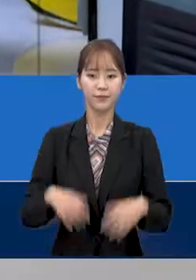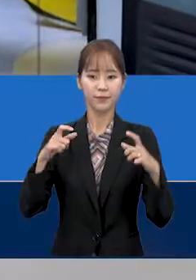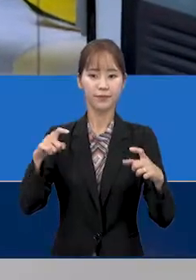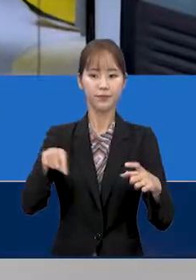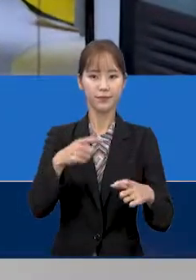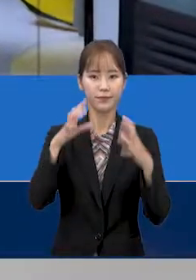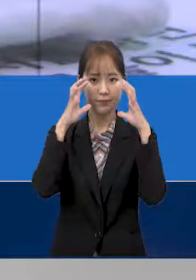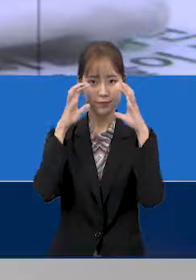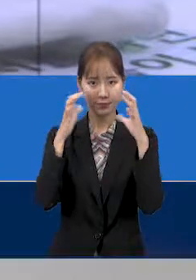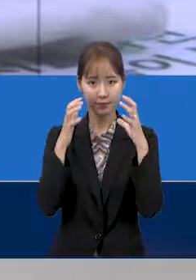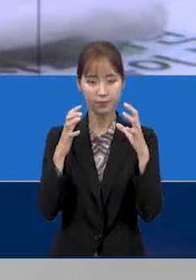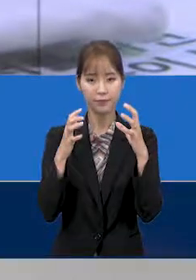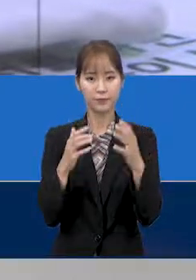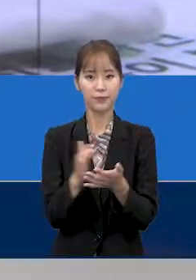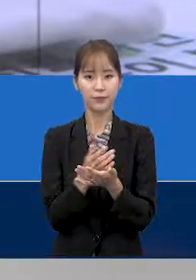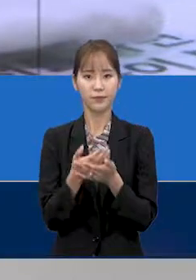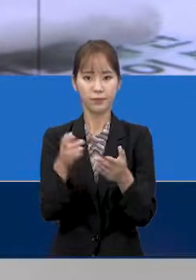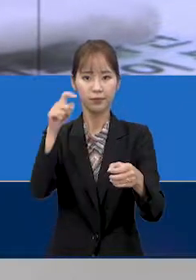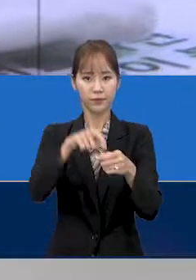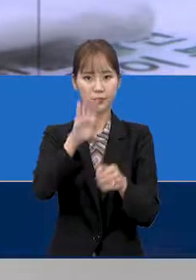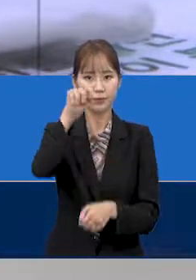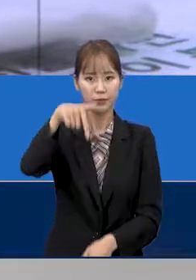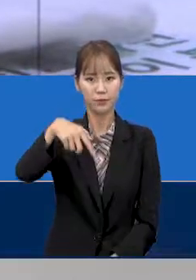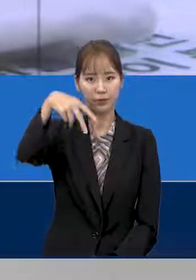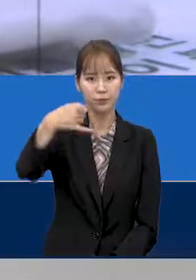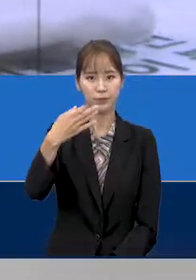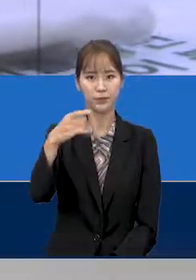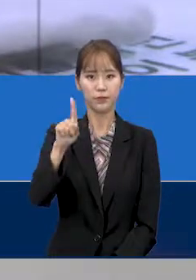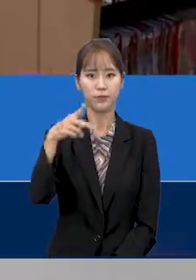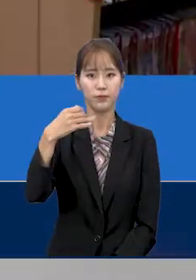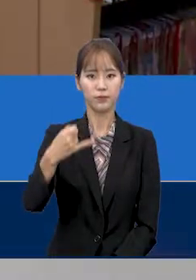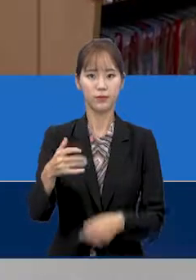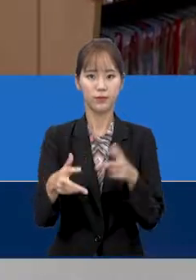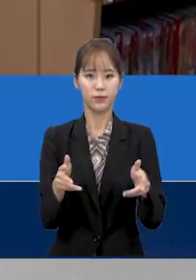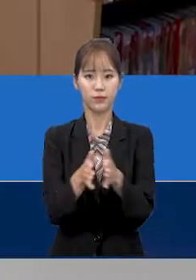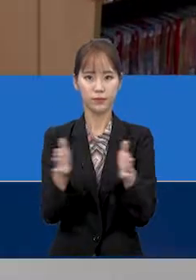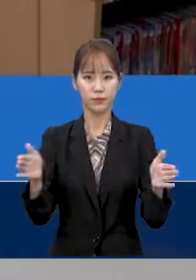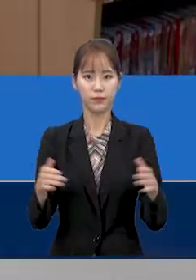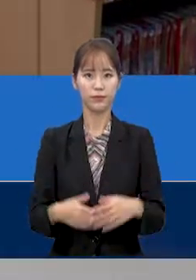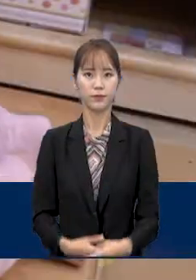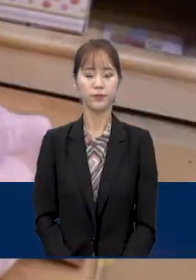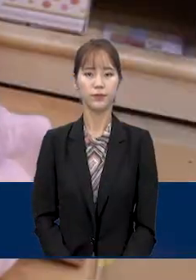관내 영유아에게 그림책을 무료로 제공하는 북스타트 사업이 시행됐습니다.